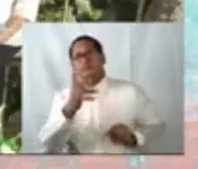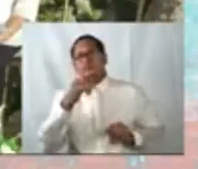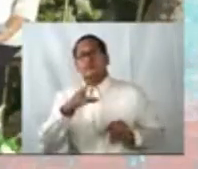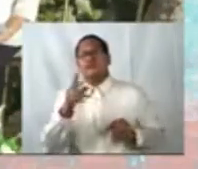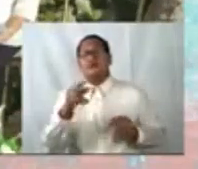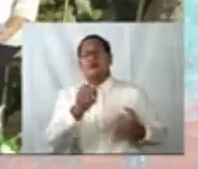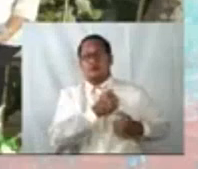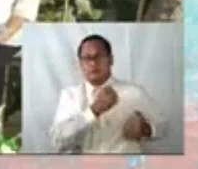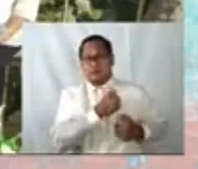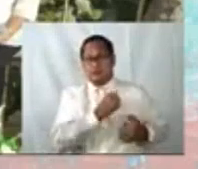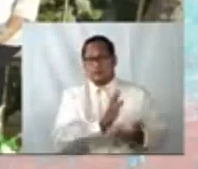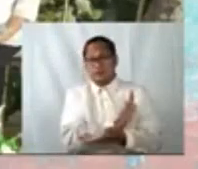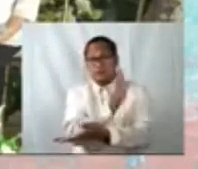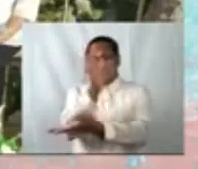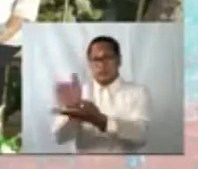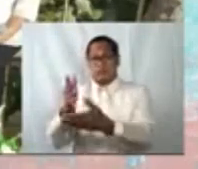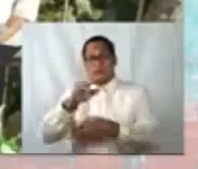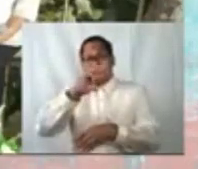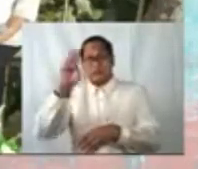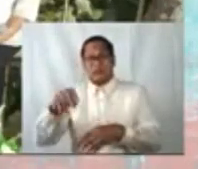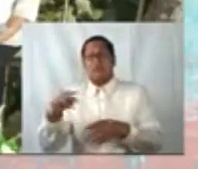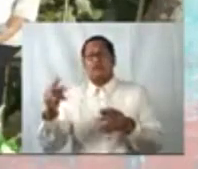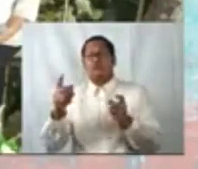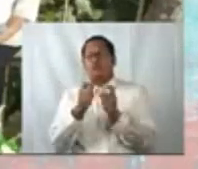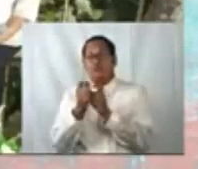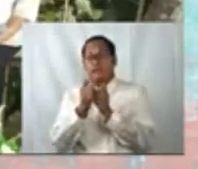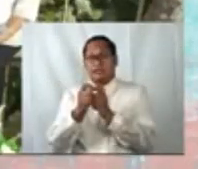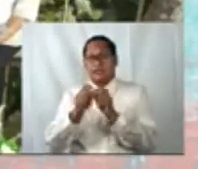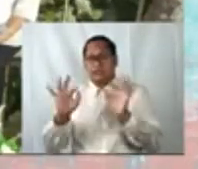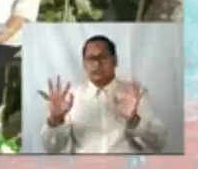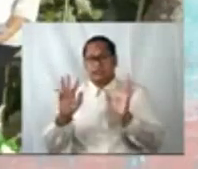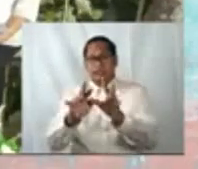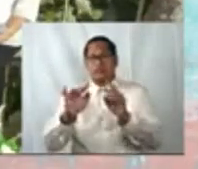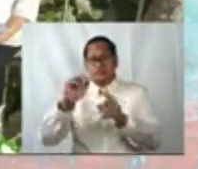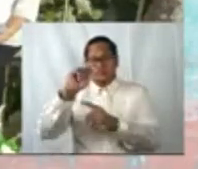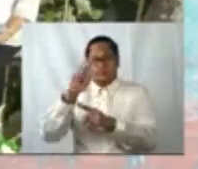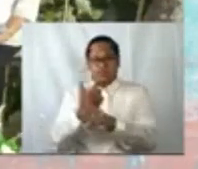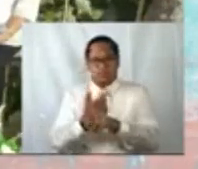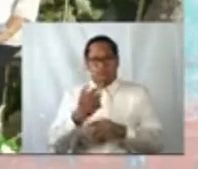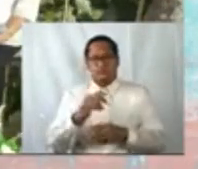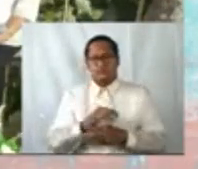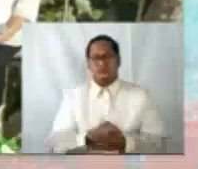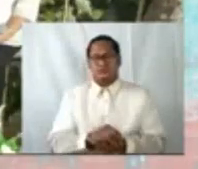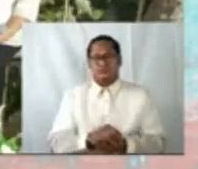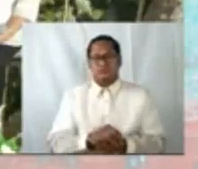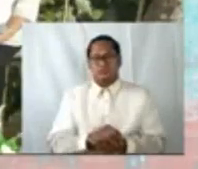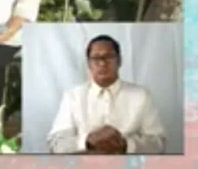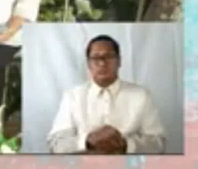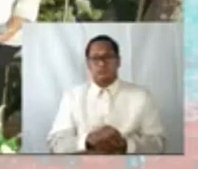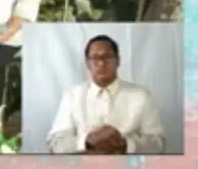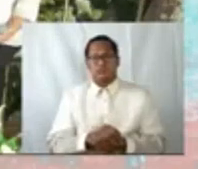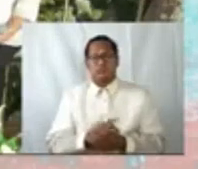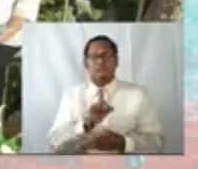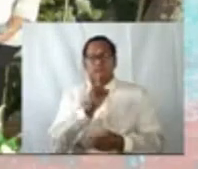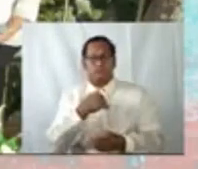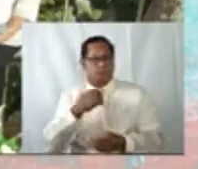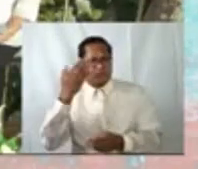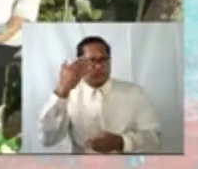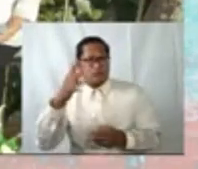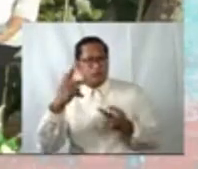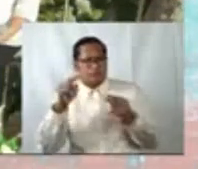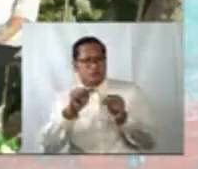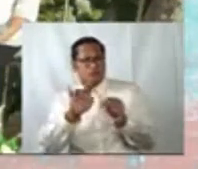sa Maynila na gaganapin sabay-sabay at sa Cavite, no? August 20. Professor Chow, assuming, hindi ko alam yung position mo pero alam